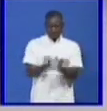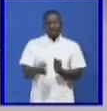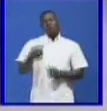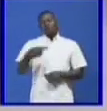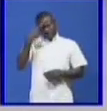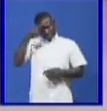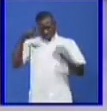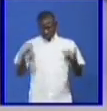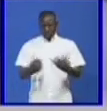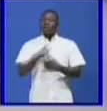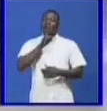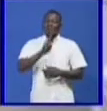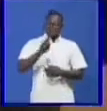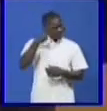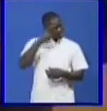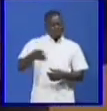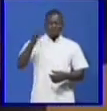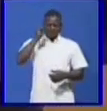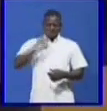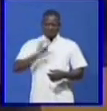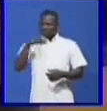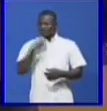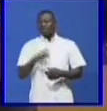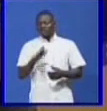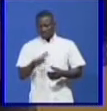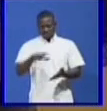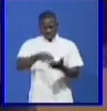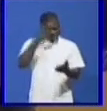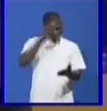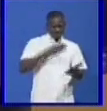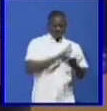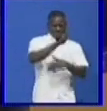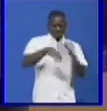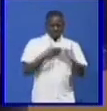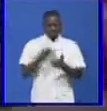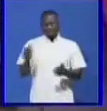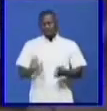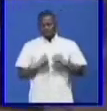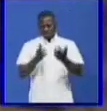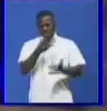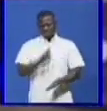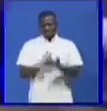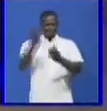aujourd'hui pour celle-là qui s'est forgée sur l'État, mais aussi grâce au soutien parental.